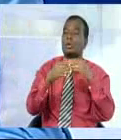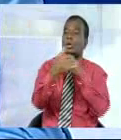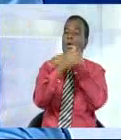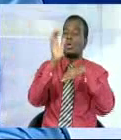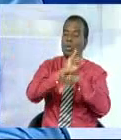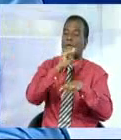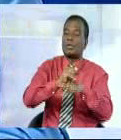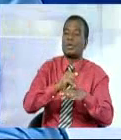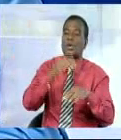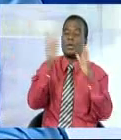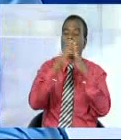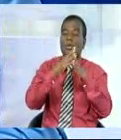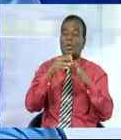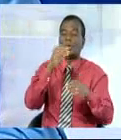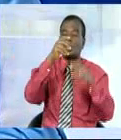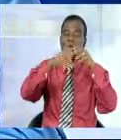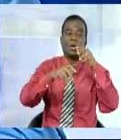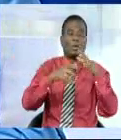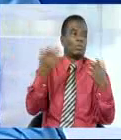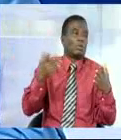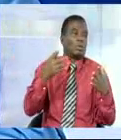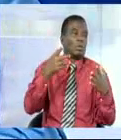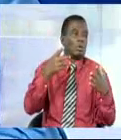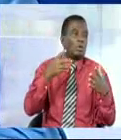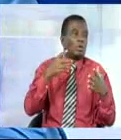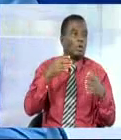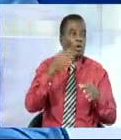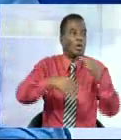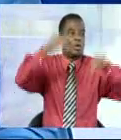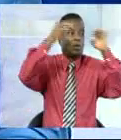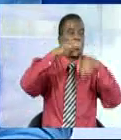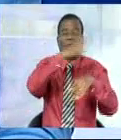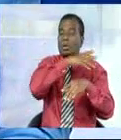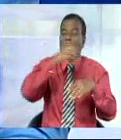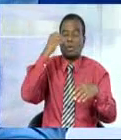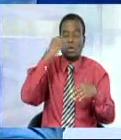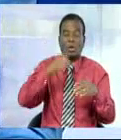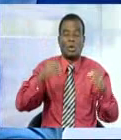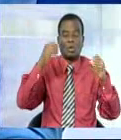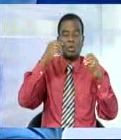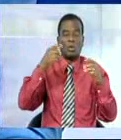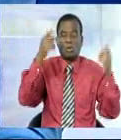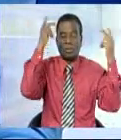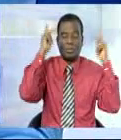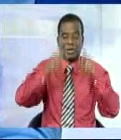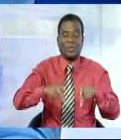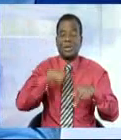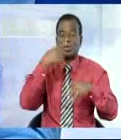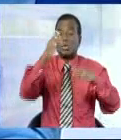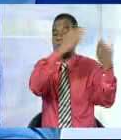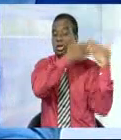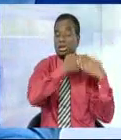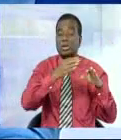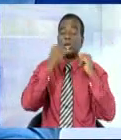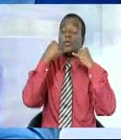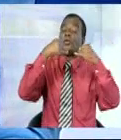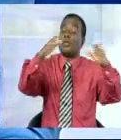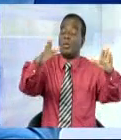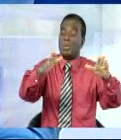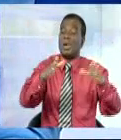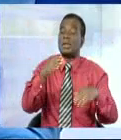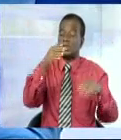de validation des plans de tournée de remise officielle des kits aux coordonnateurs de la commission spécialisée chargée